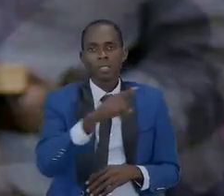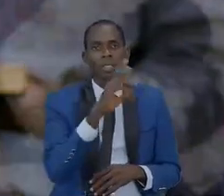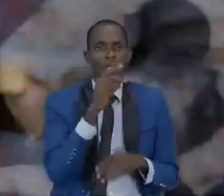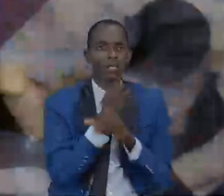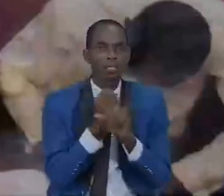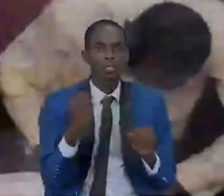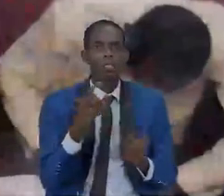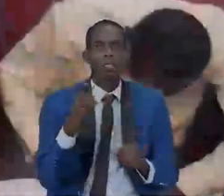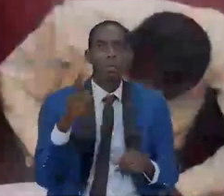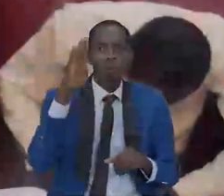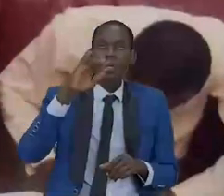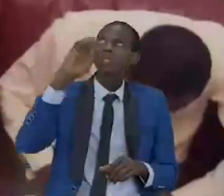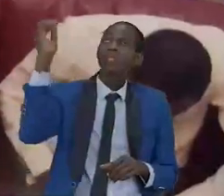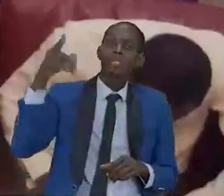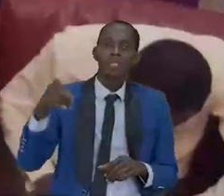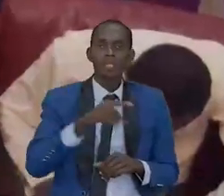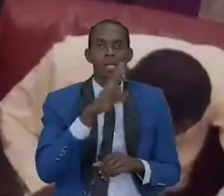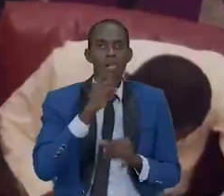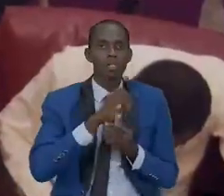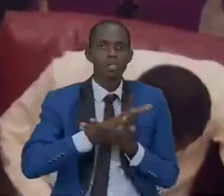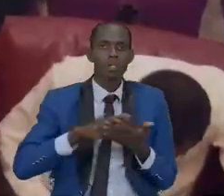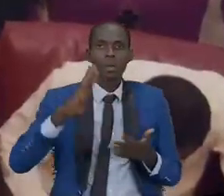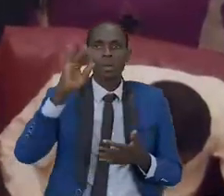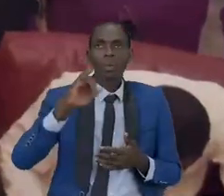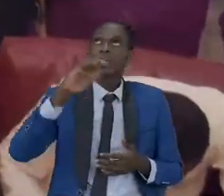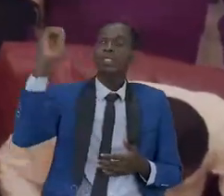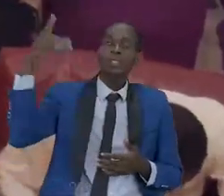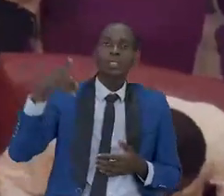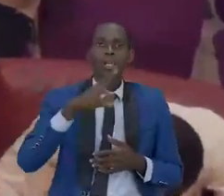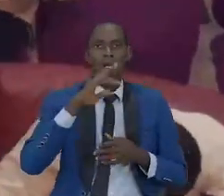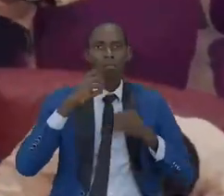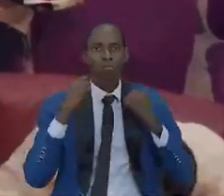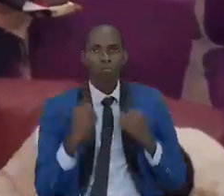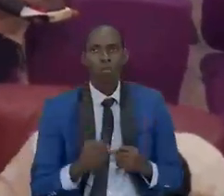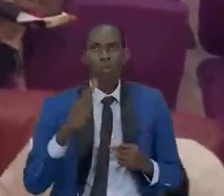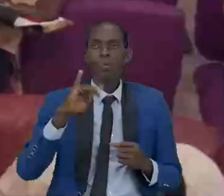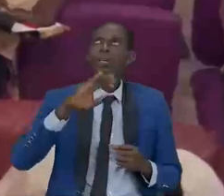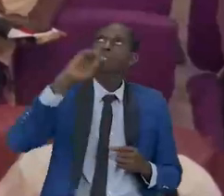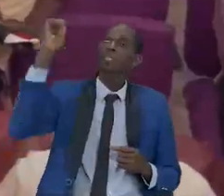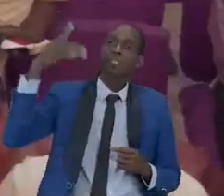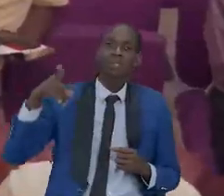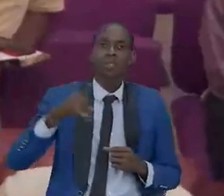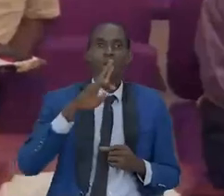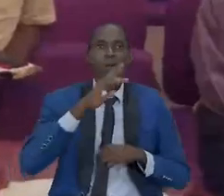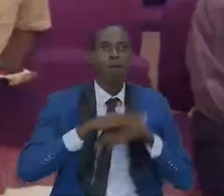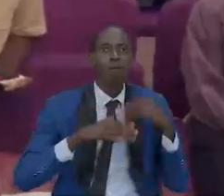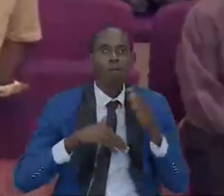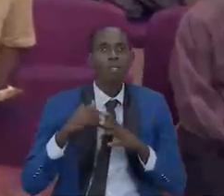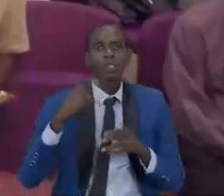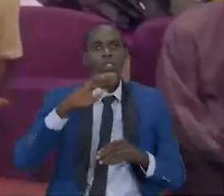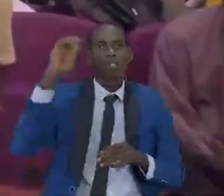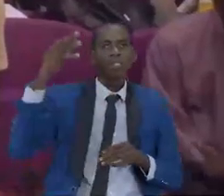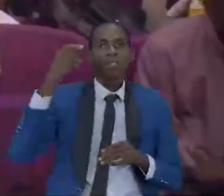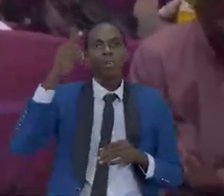êtes sanctifié par la grâce vous êtes fortifié par la grâce vous êtes secouru la grâce de Dieu est disponible